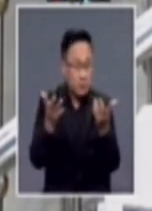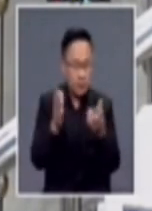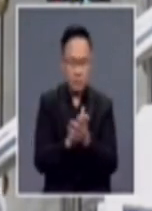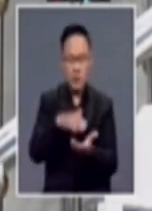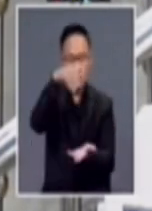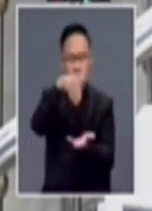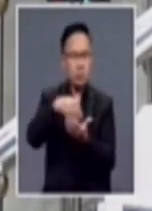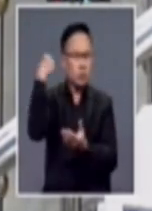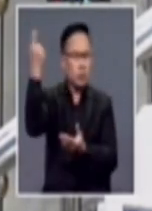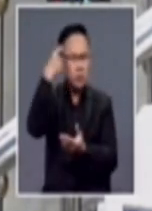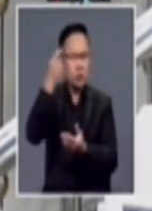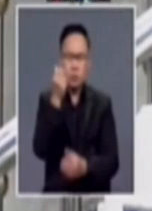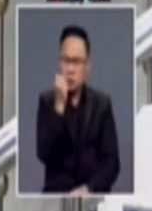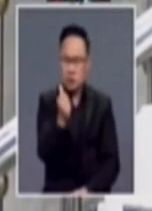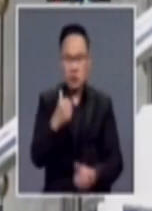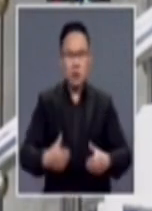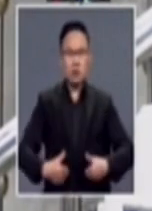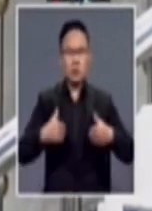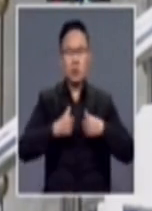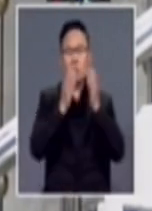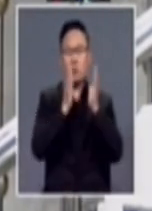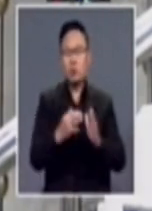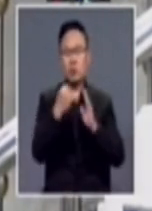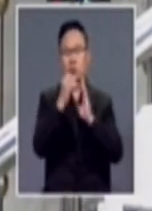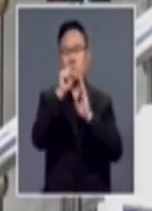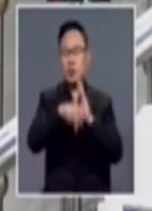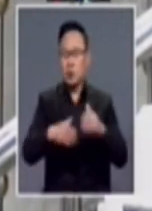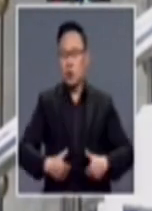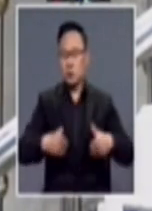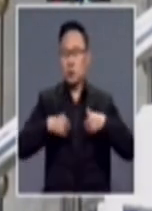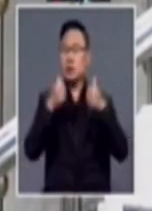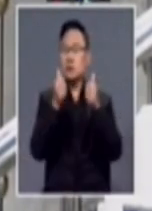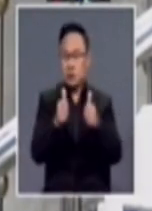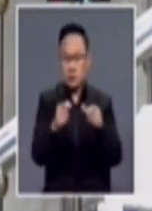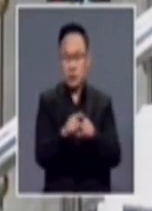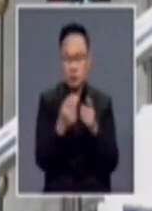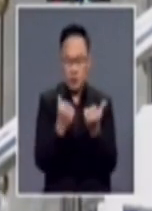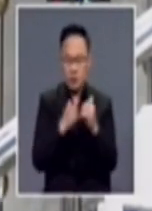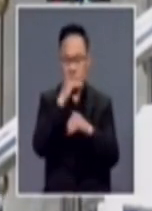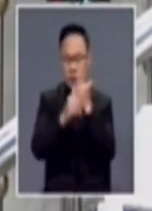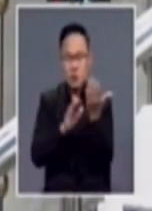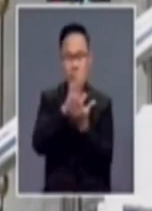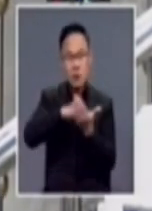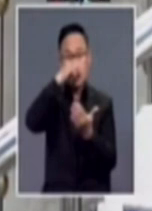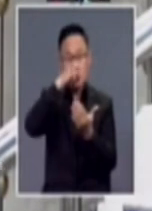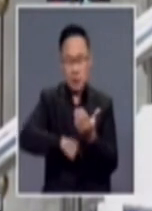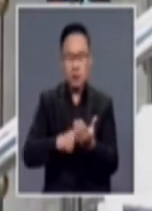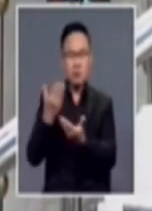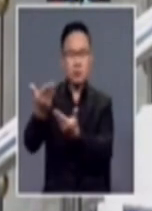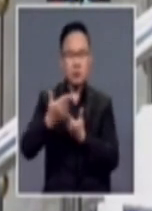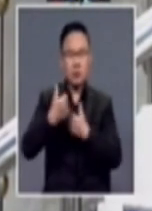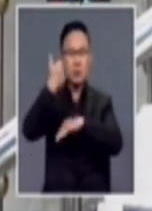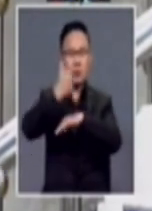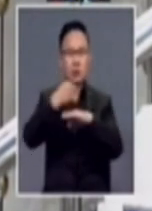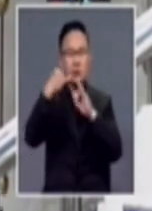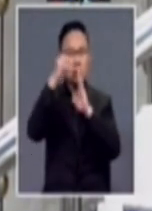ที่ยวเชิงสร้างสรรค์และคุณภาพชีวิตประชาชนที่นี่ก็ดีอีกด้วยค่ะวันนี้เดินหน้าประเทศไทยของเรานะคะได้รับเกียรติจากผู้ว่าราชการจังหวัดสุพรรณ